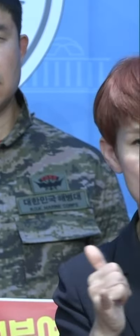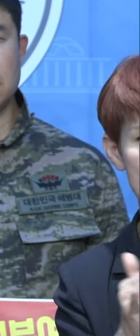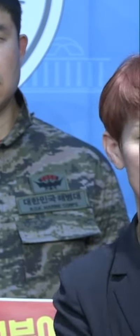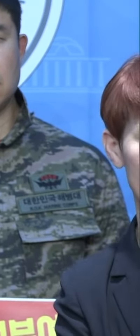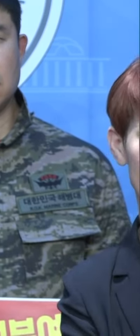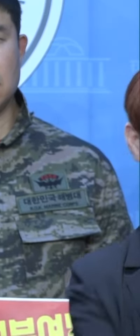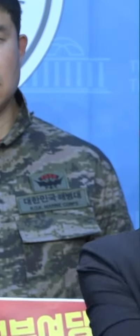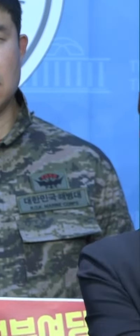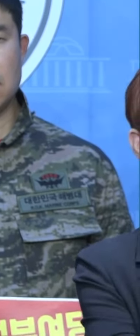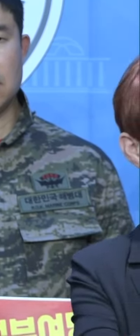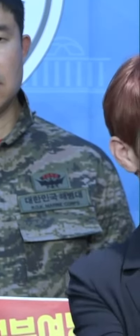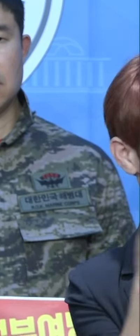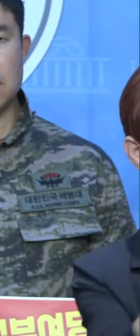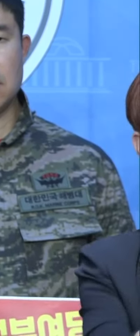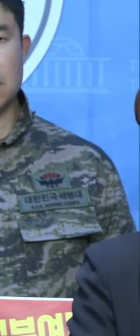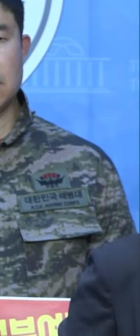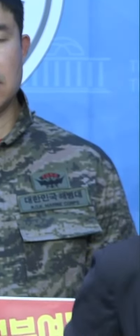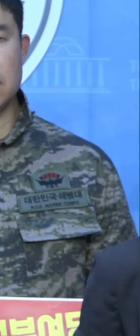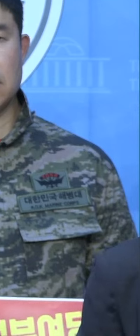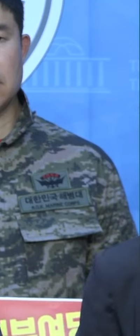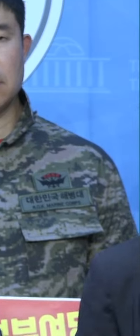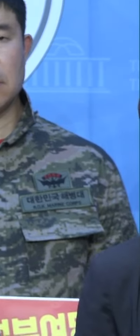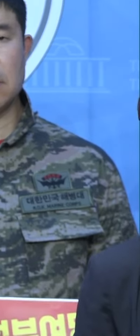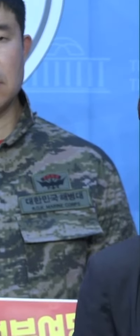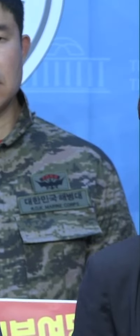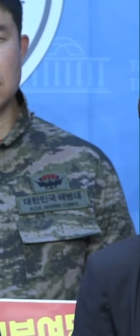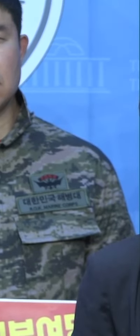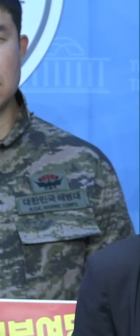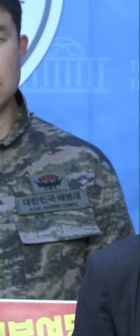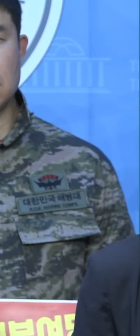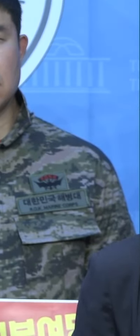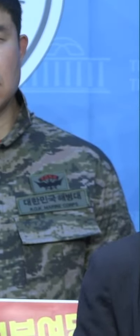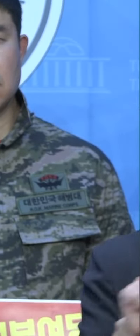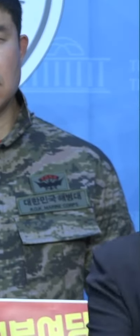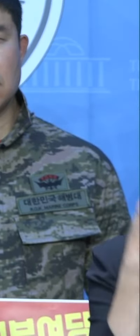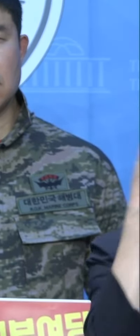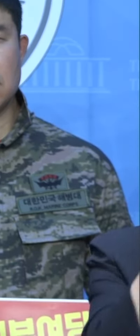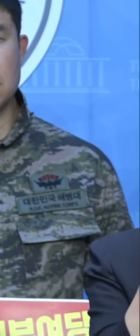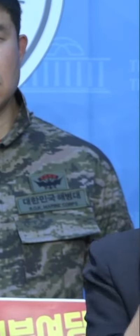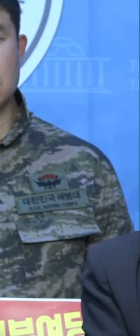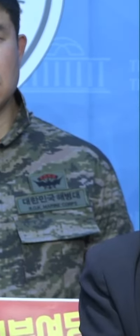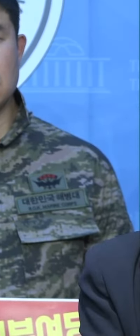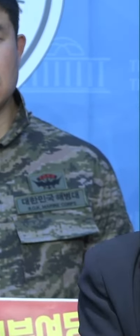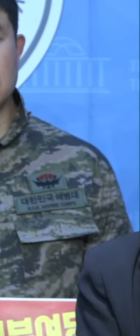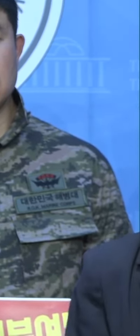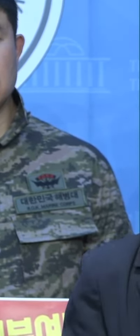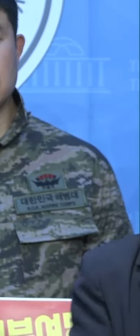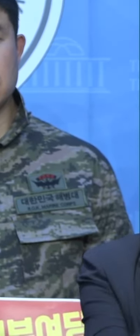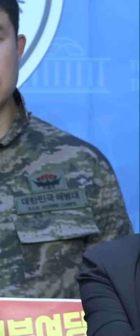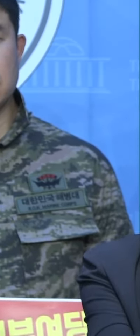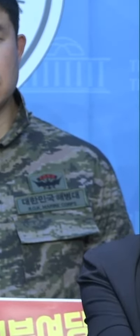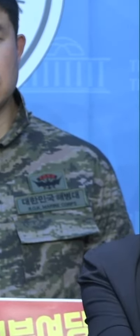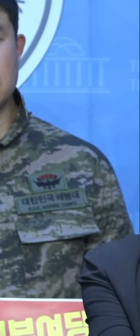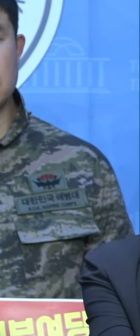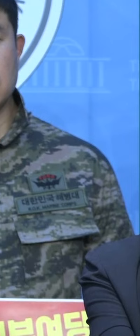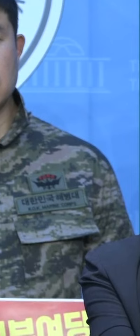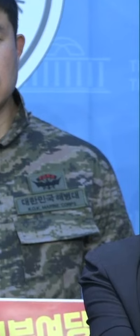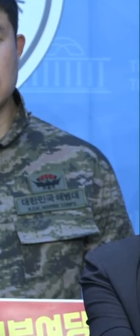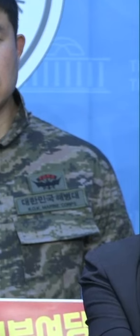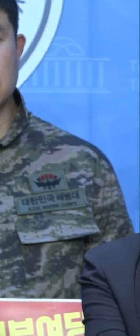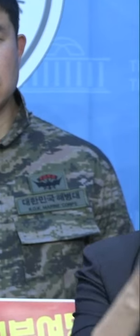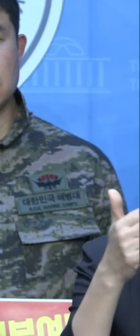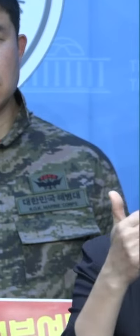처벌돼야 될 사람들입니다이 과정에서 특검법이 되었고 이제